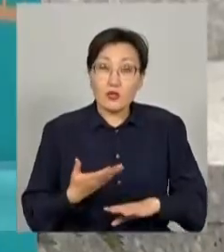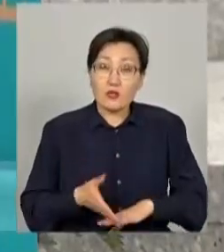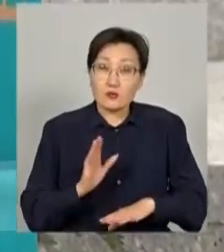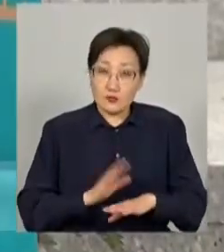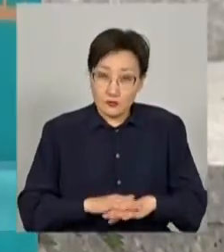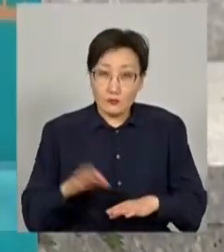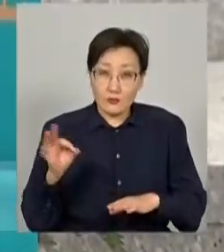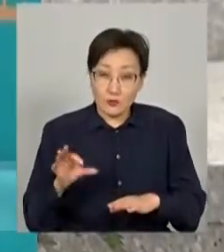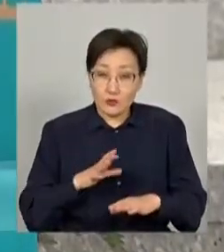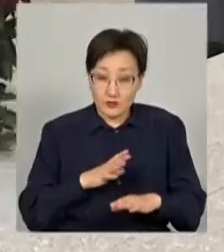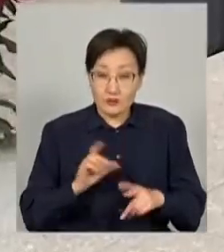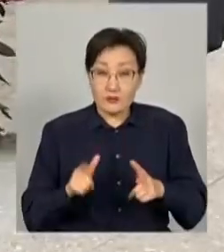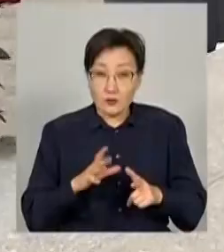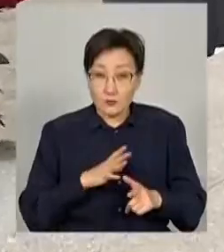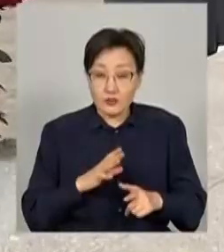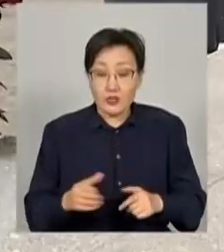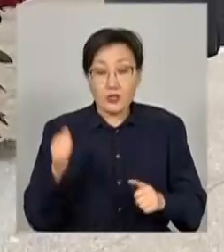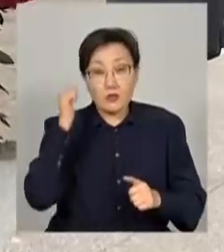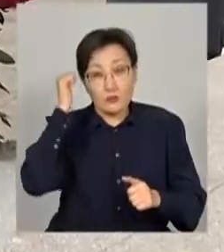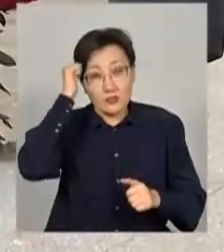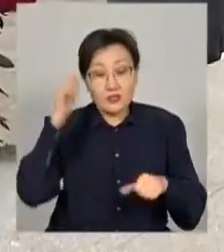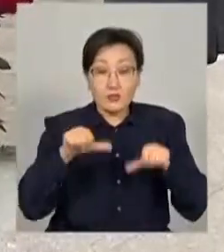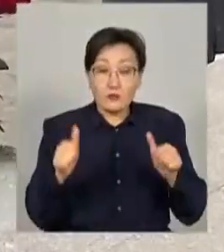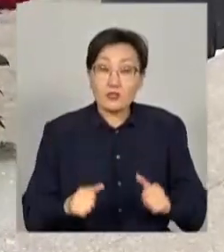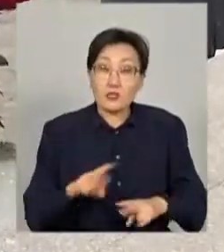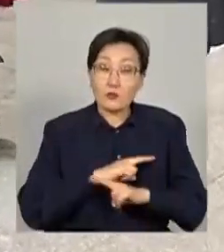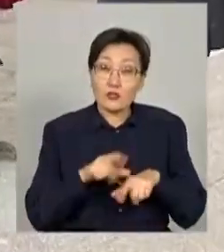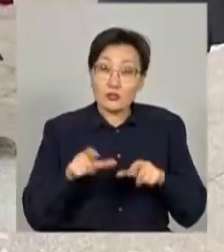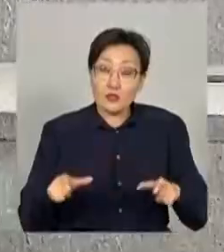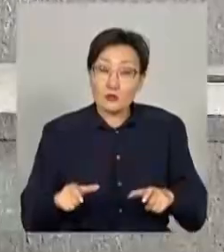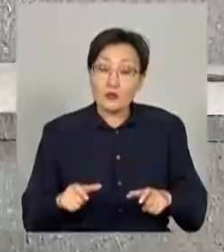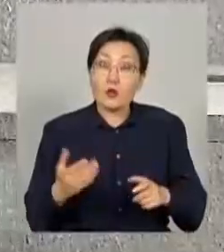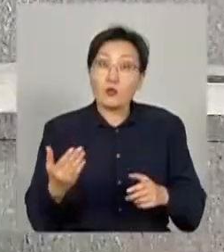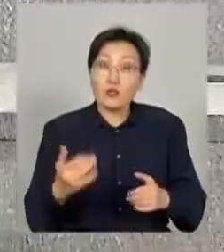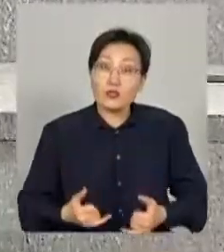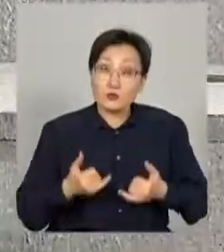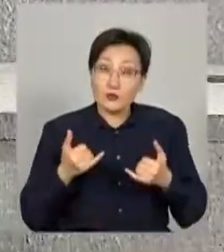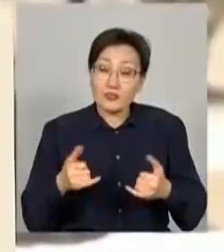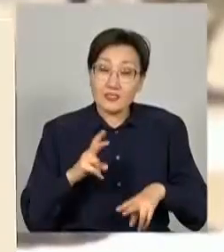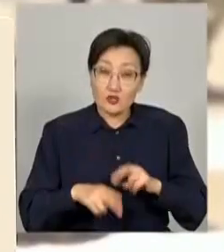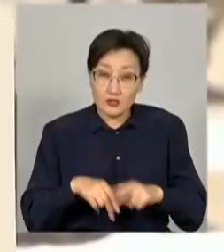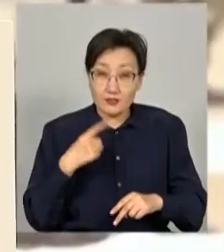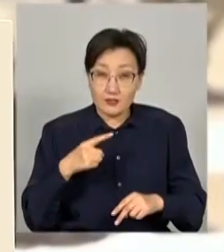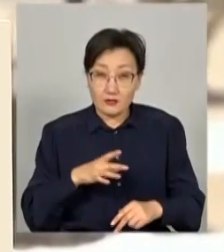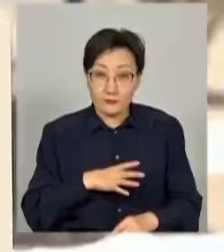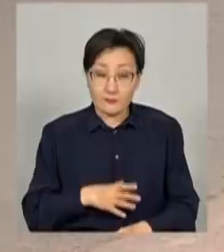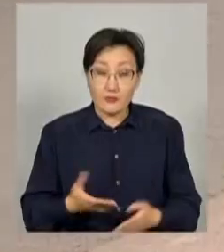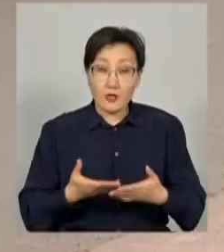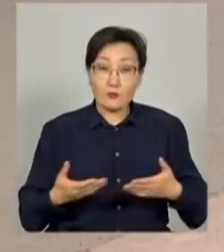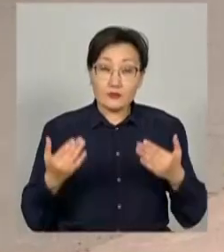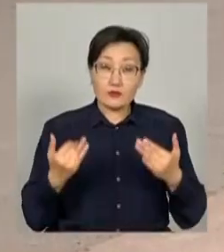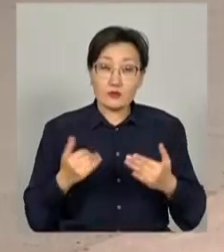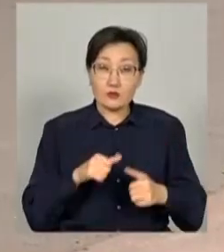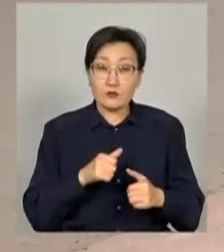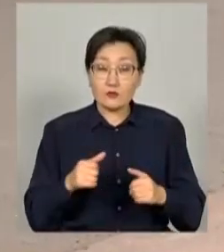жасырын емес. Мемлекет басшысы ескерткіш қаңтарда қаза болған азаматтардың рухына тағзым ретінде тұрғызылды деді. Біз бүгін